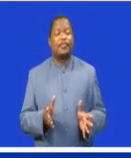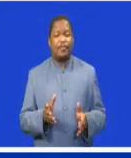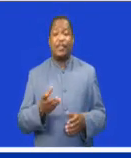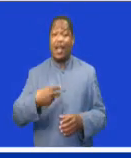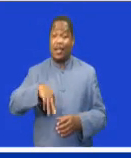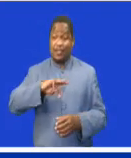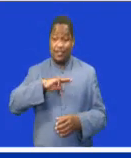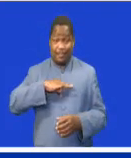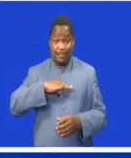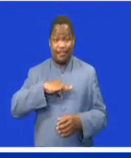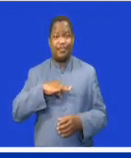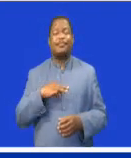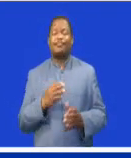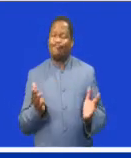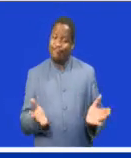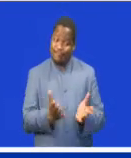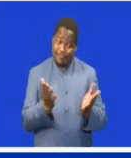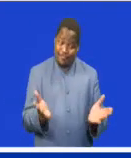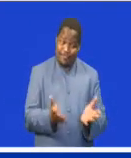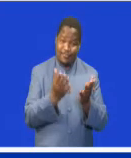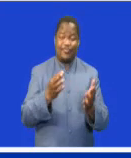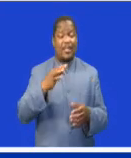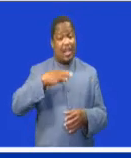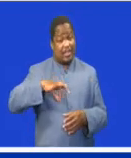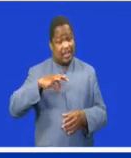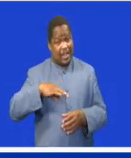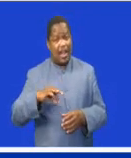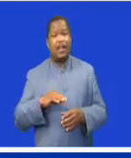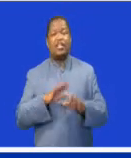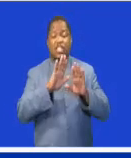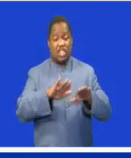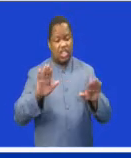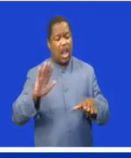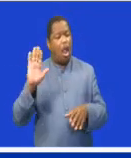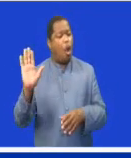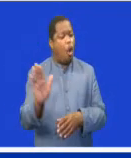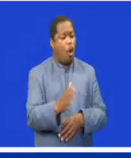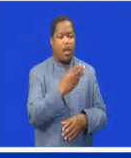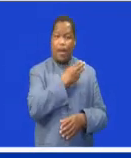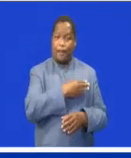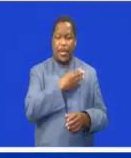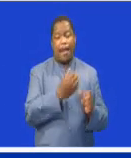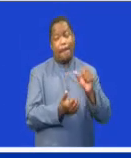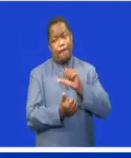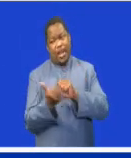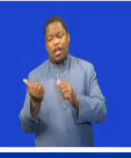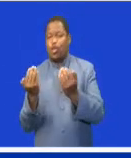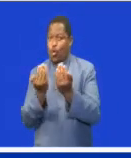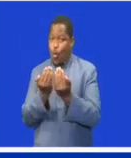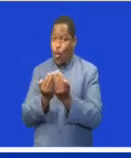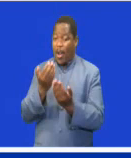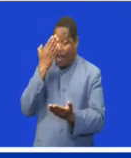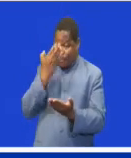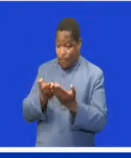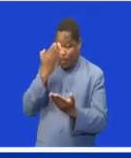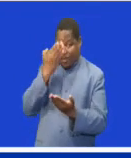siyagcizelela lapha ukuthi bantwana ababuyele etikolweni ngoba imfundo imcoka kakhulu, imcoka